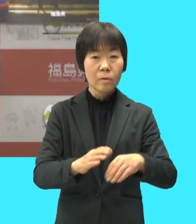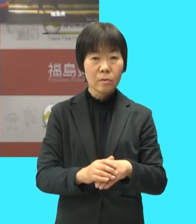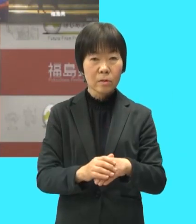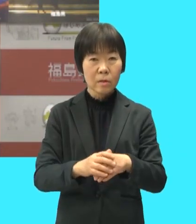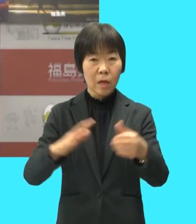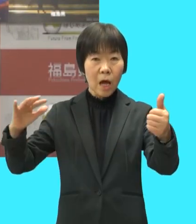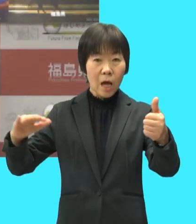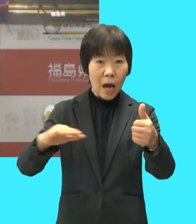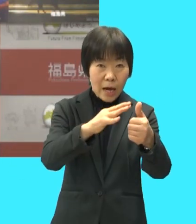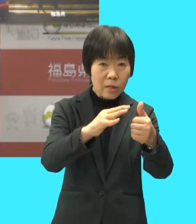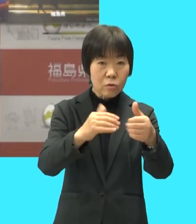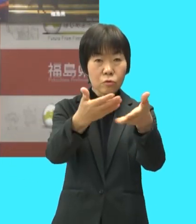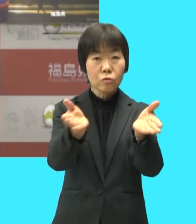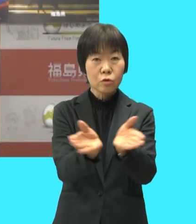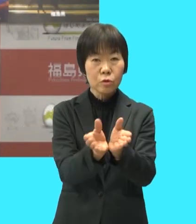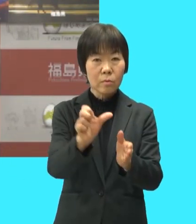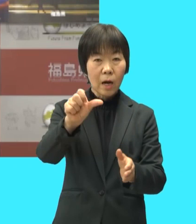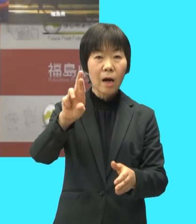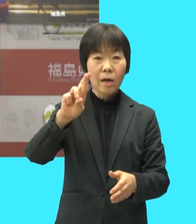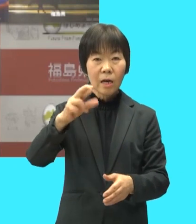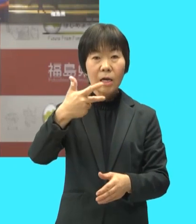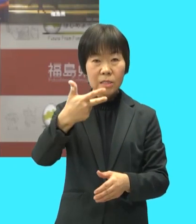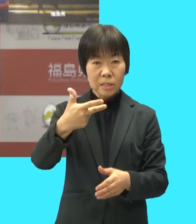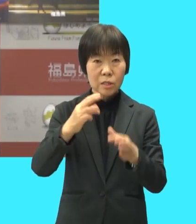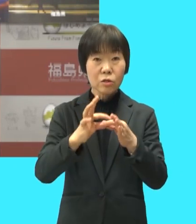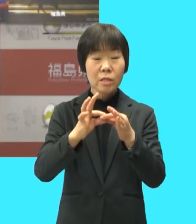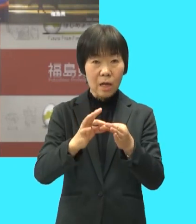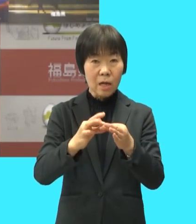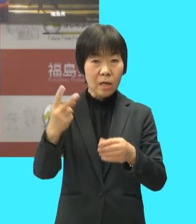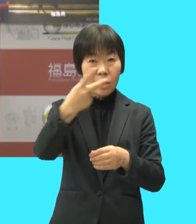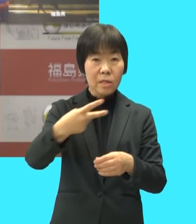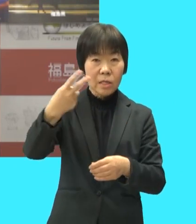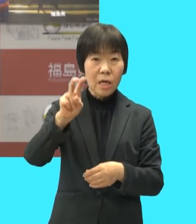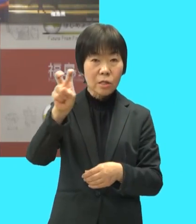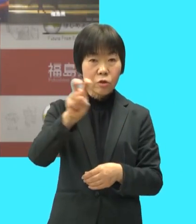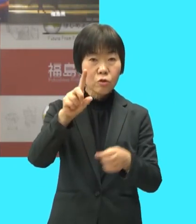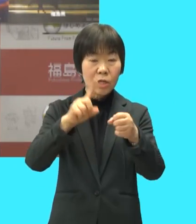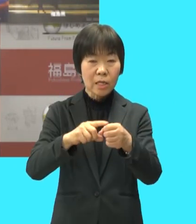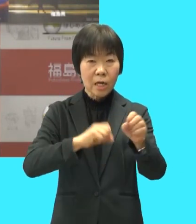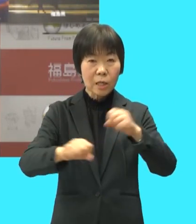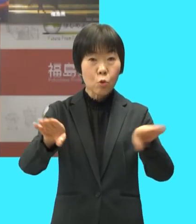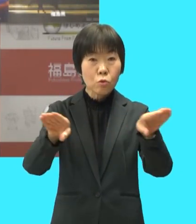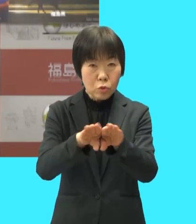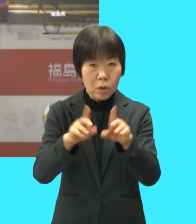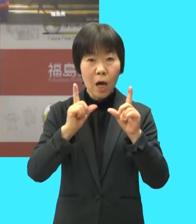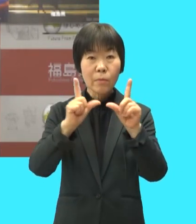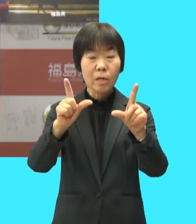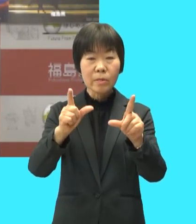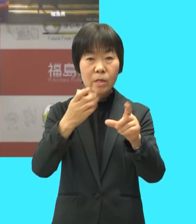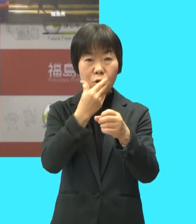アイドルグループの嵐の件だったんですけれども、はい、すみません、2020年で活動休止ということを発表されました、福島県内にもです